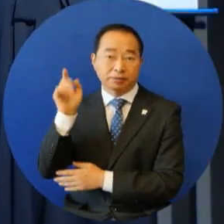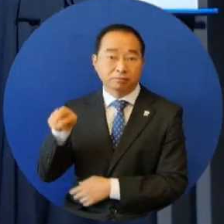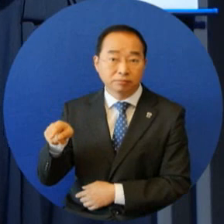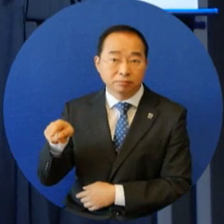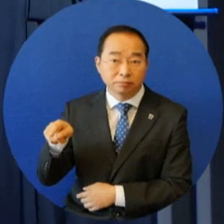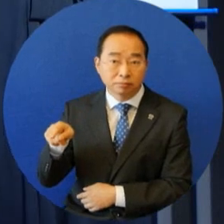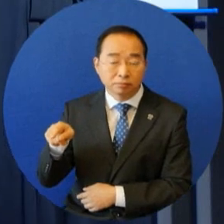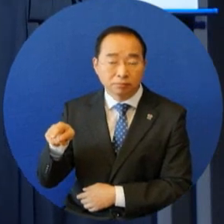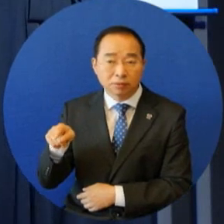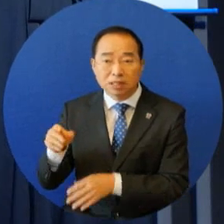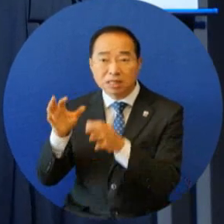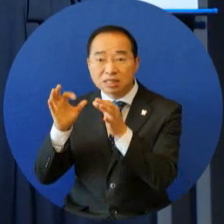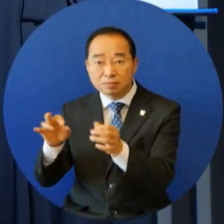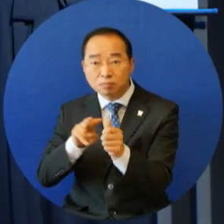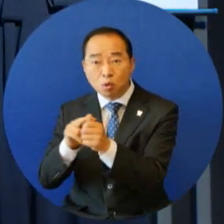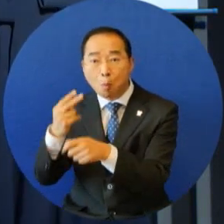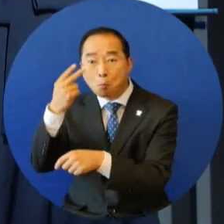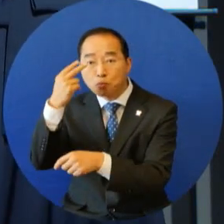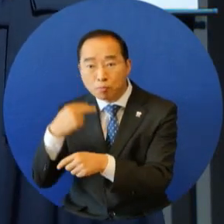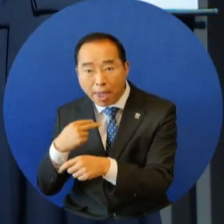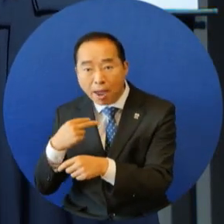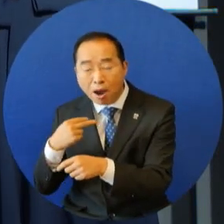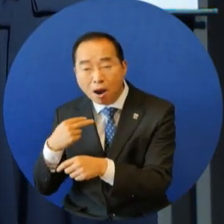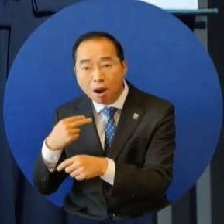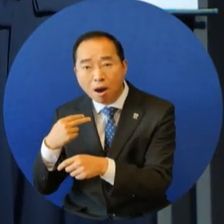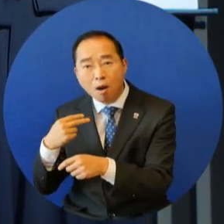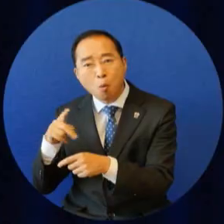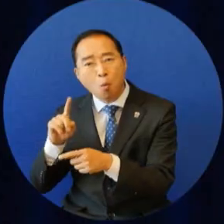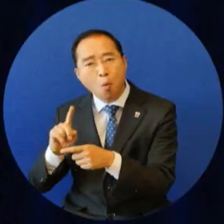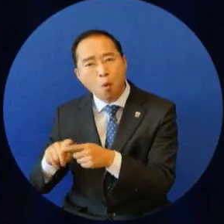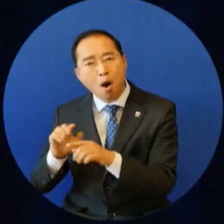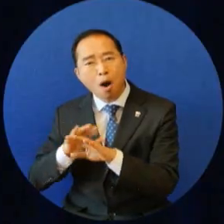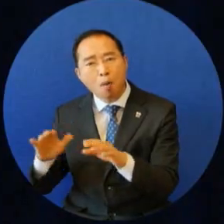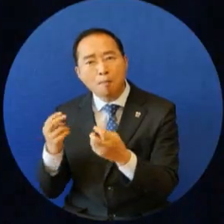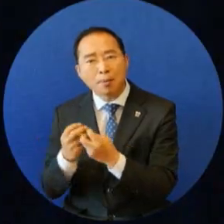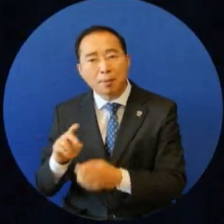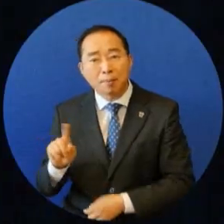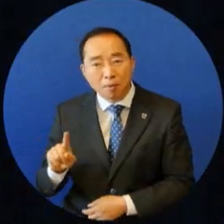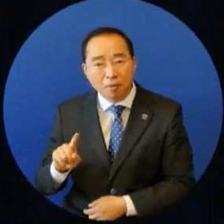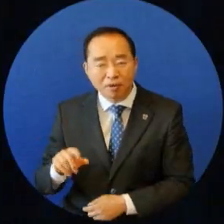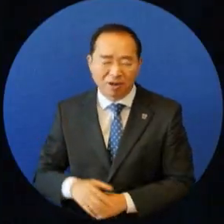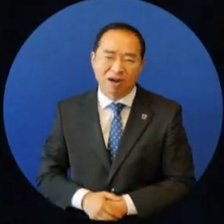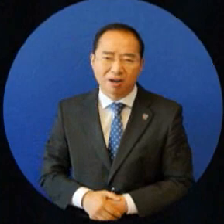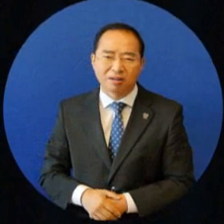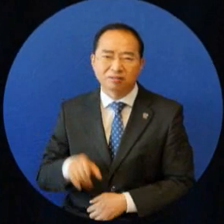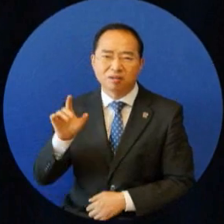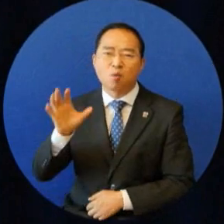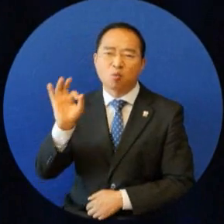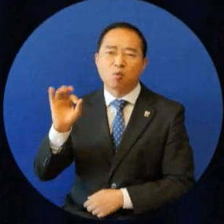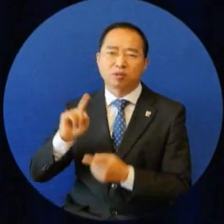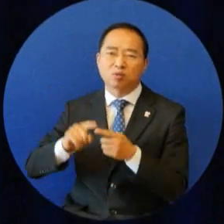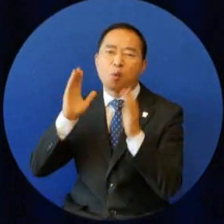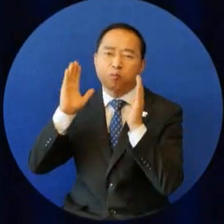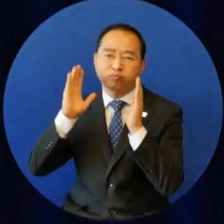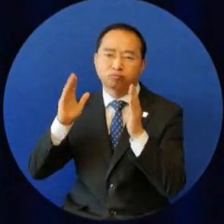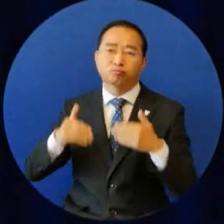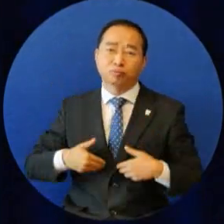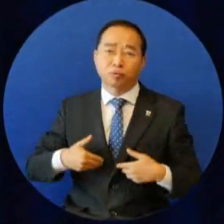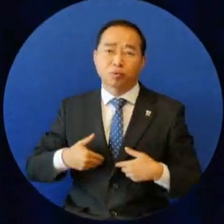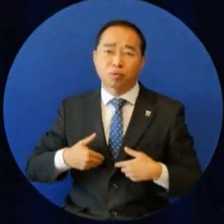했는데요. 금융 문맹에서 탈출하는 방법 있을까요? 일단은 공부해야 되고요.